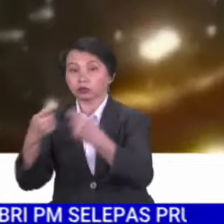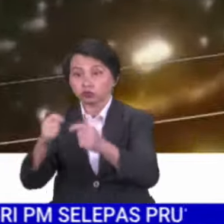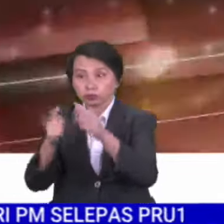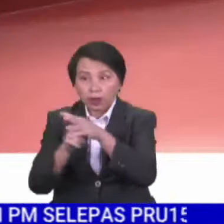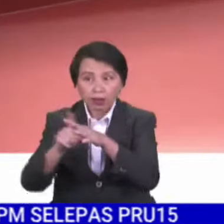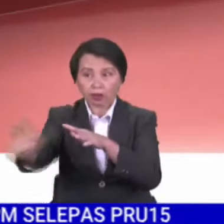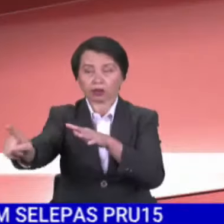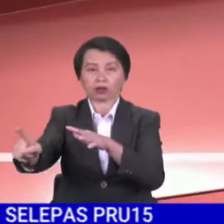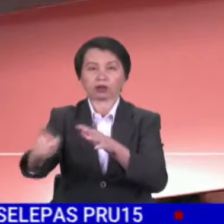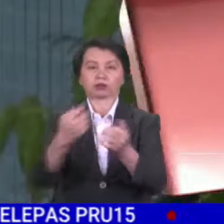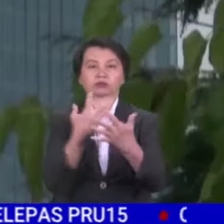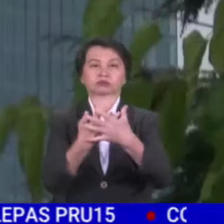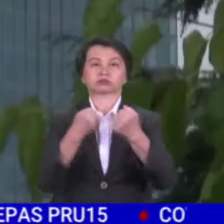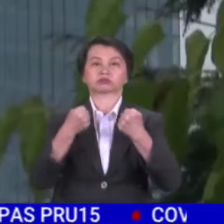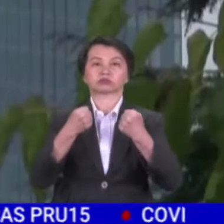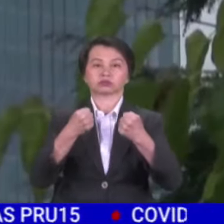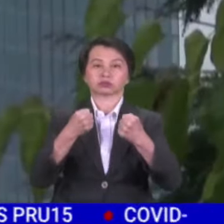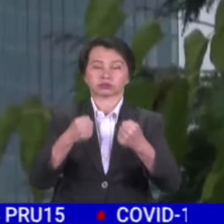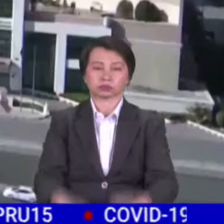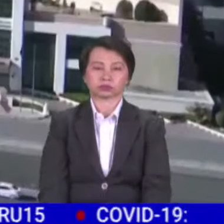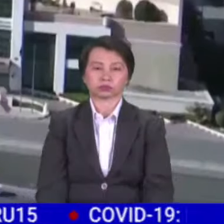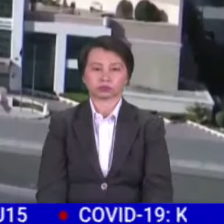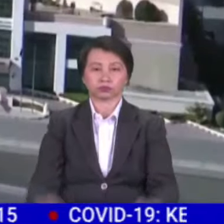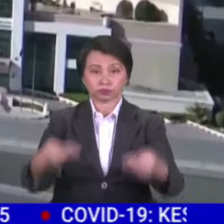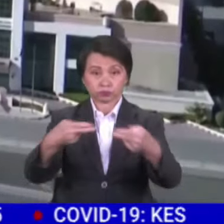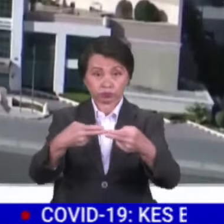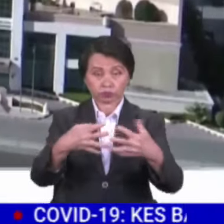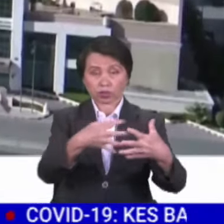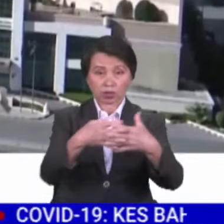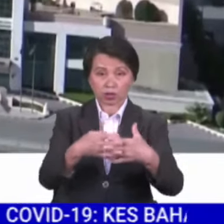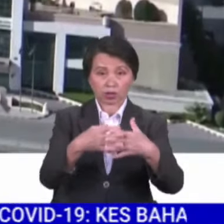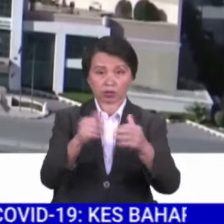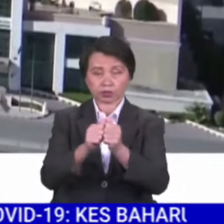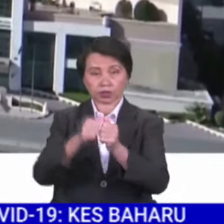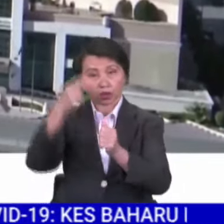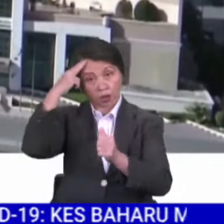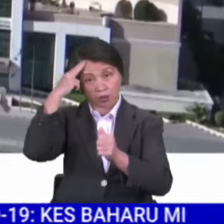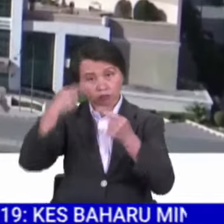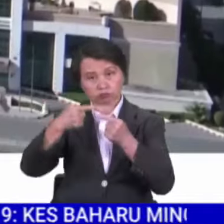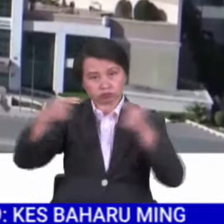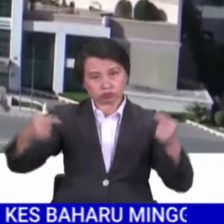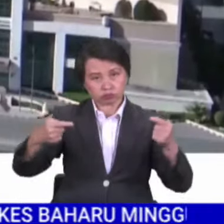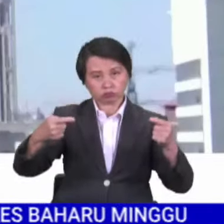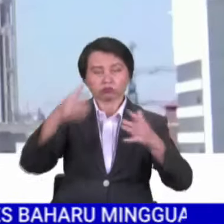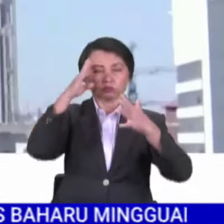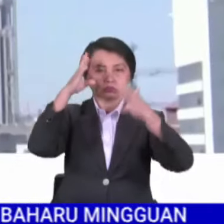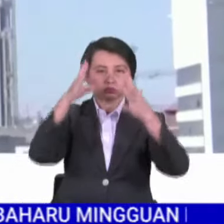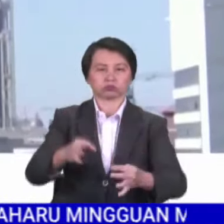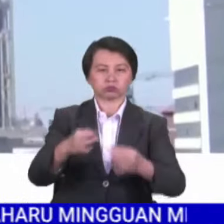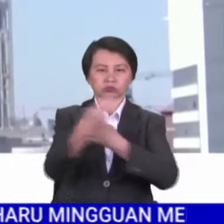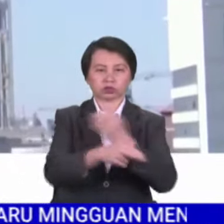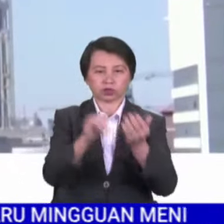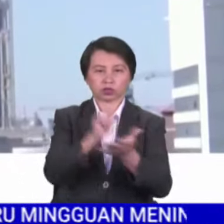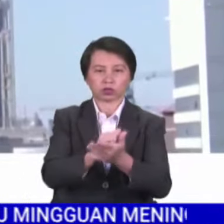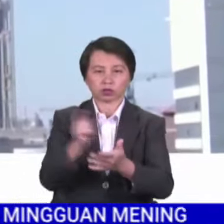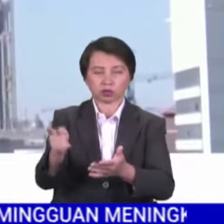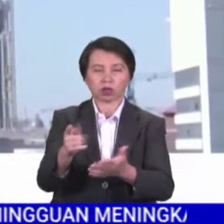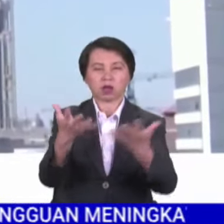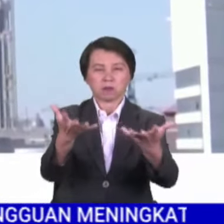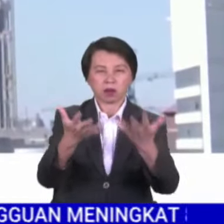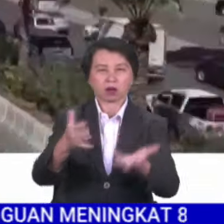diri dari penjara berkenaan. Hubungan Amerika Syarikat dengan Arab Saudi tegang berikutan keputusan negara itu dan negara OPEC